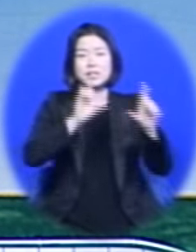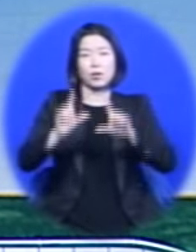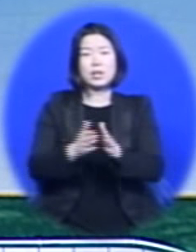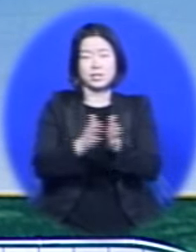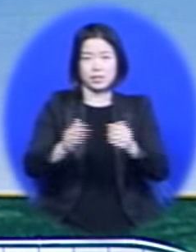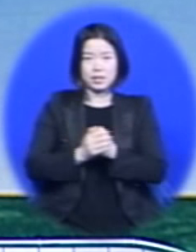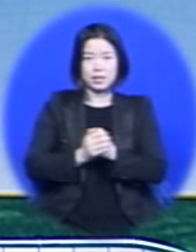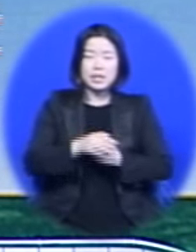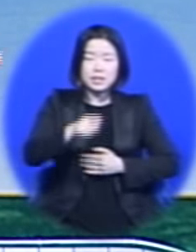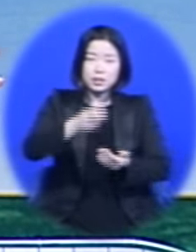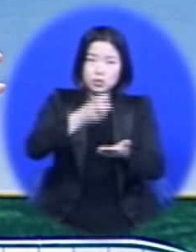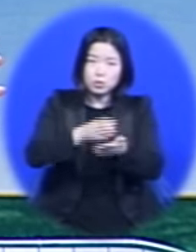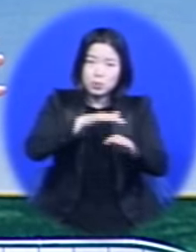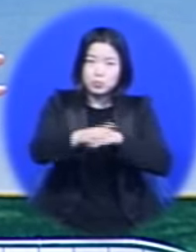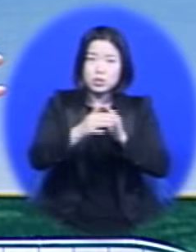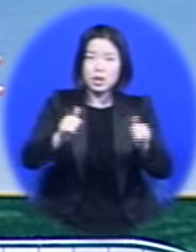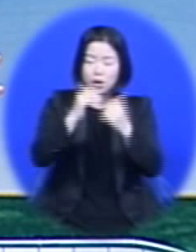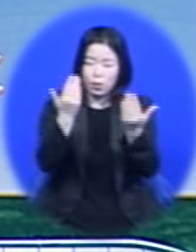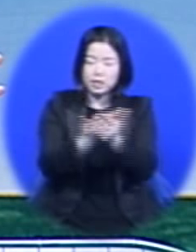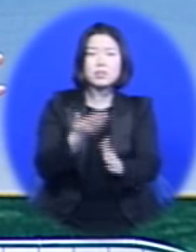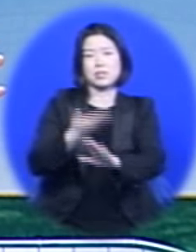이것은 율법주의자와 완전히 다른 것입니다.